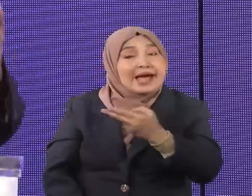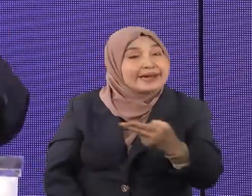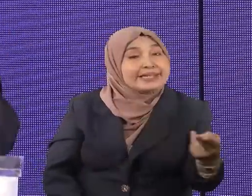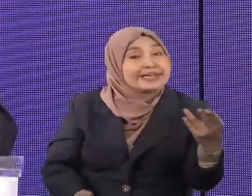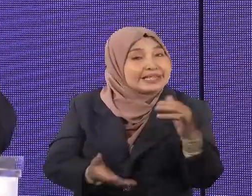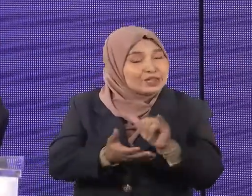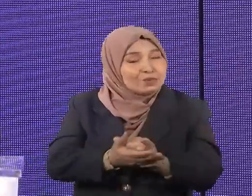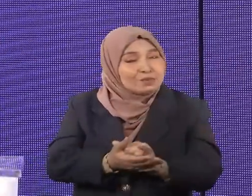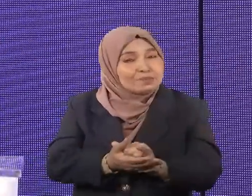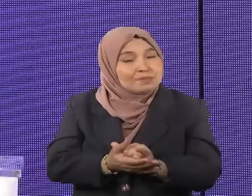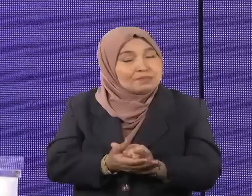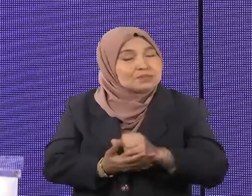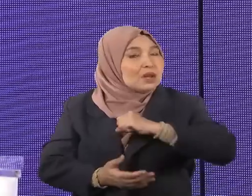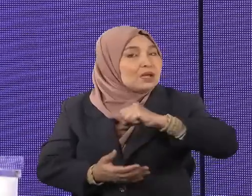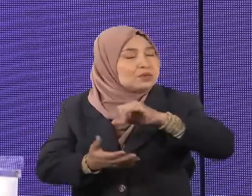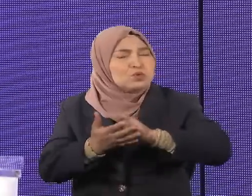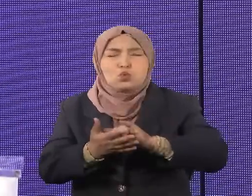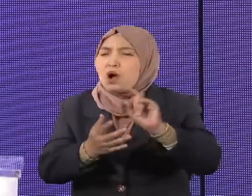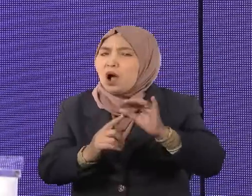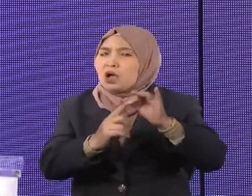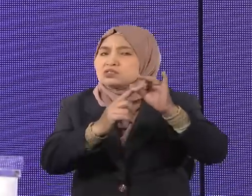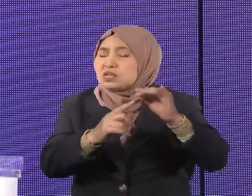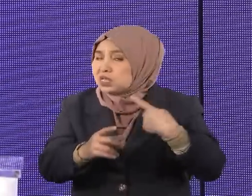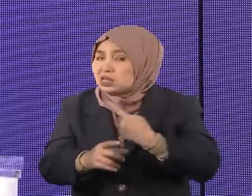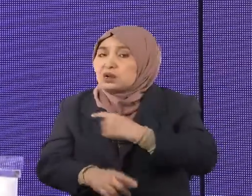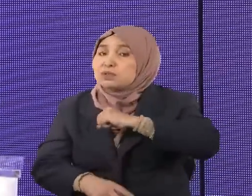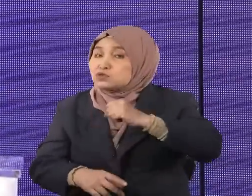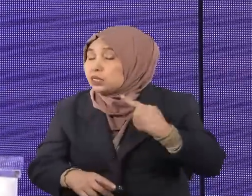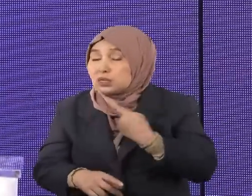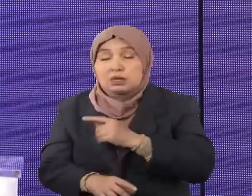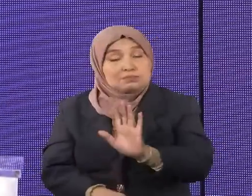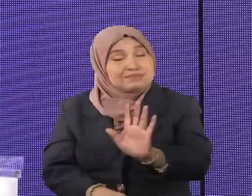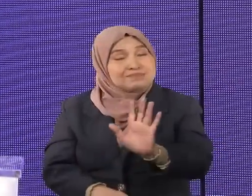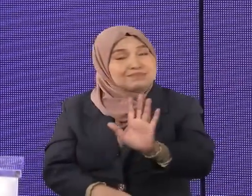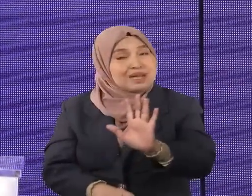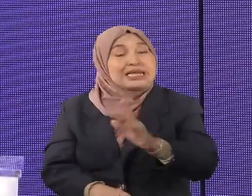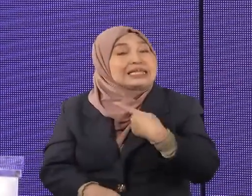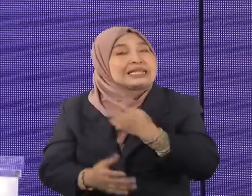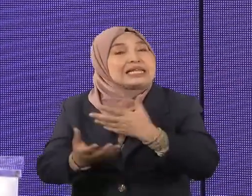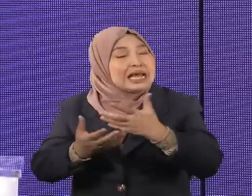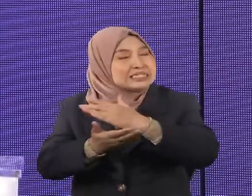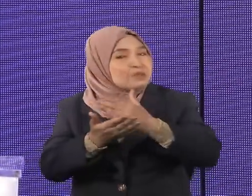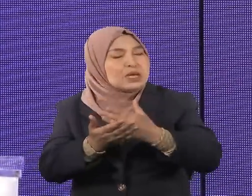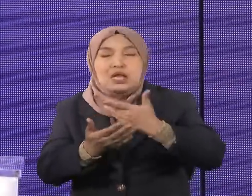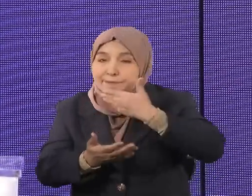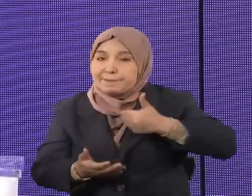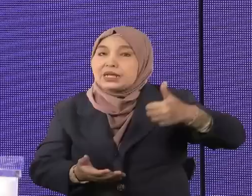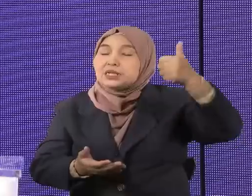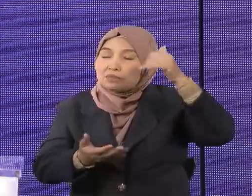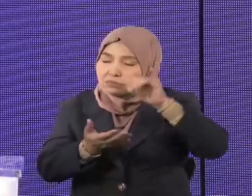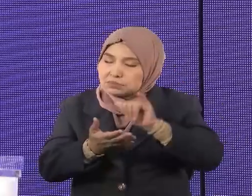itu, perjuangannya untuk itu. Tapi kita, perjuangan kita bukan untuk yang ini. Kita nak sesuatu yang lebih baik,